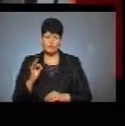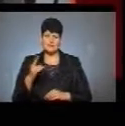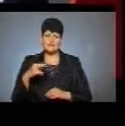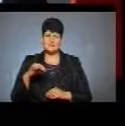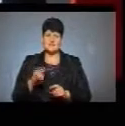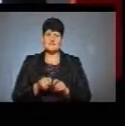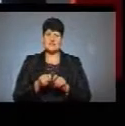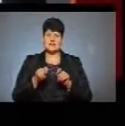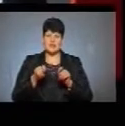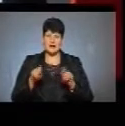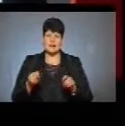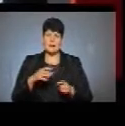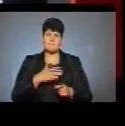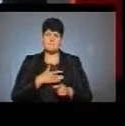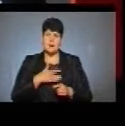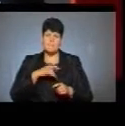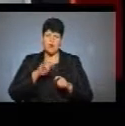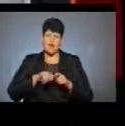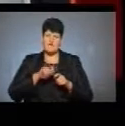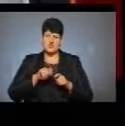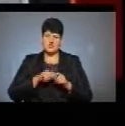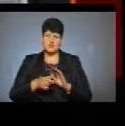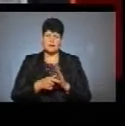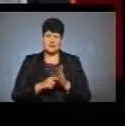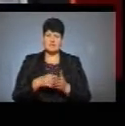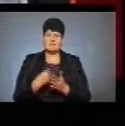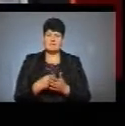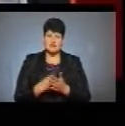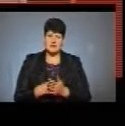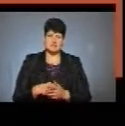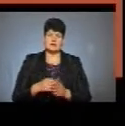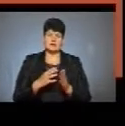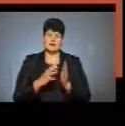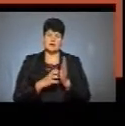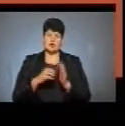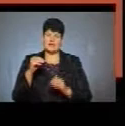відкрили мамографічний кабінет. Вартість медичного обладнання – 900 тисяч гривень.